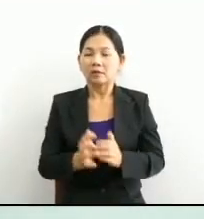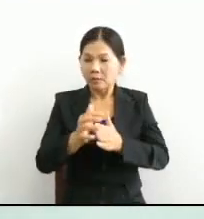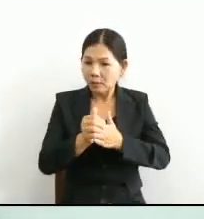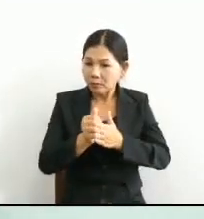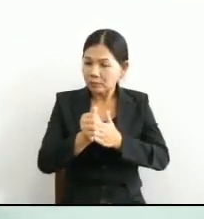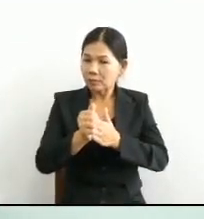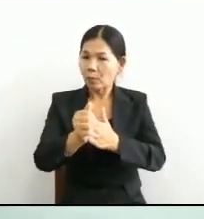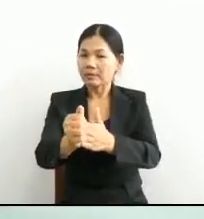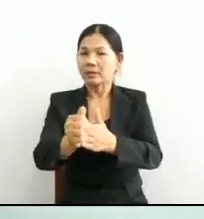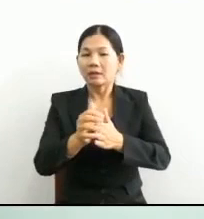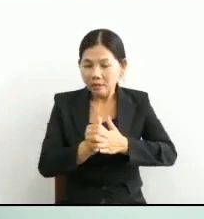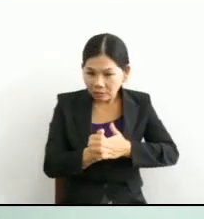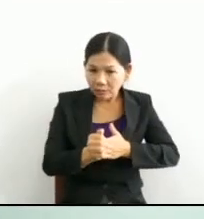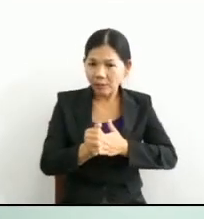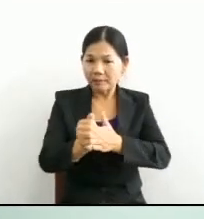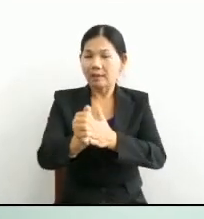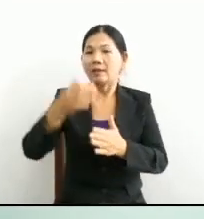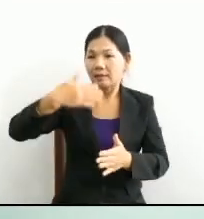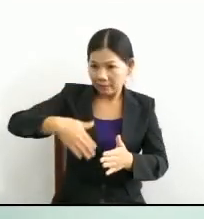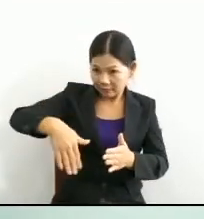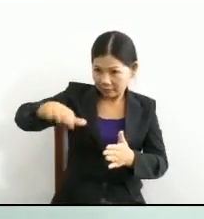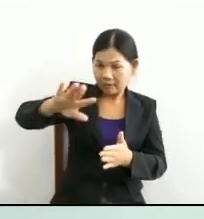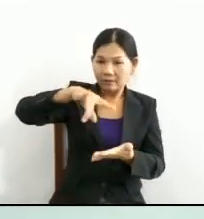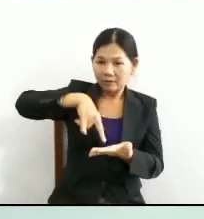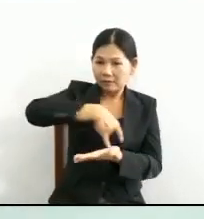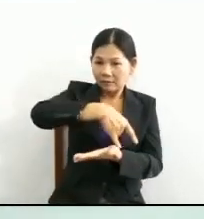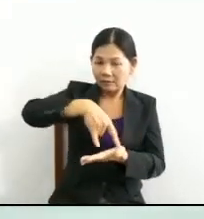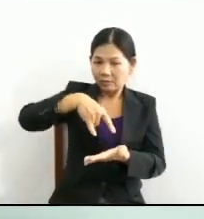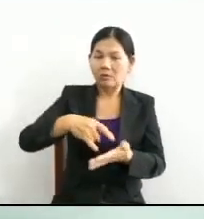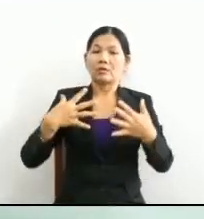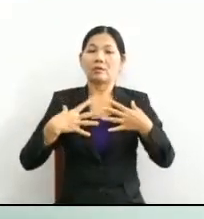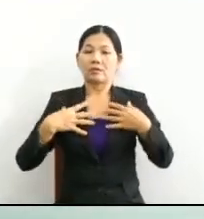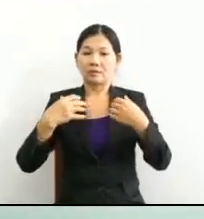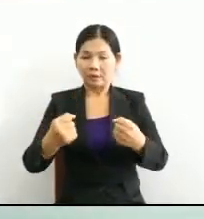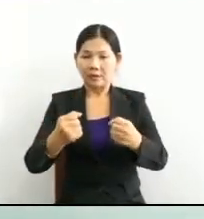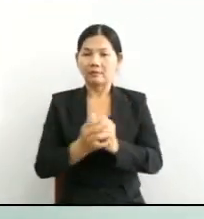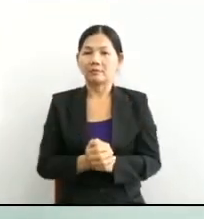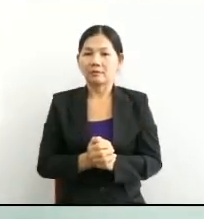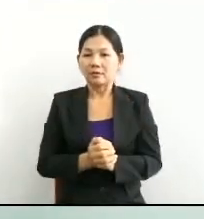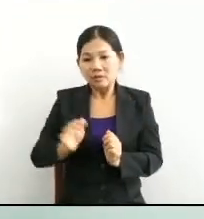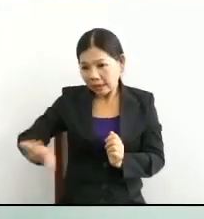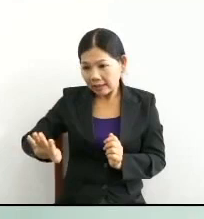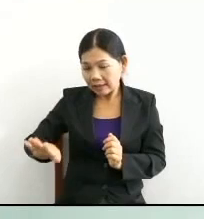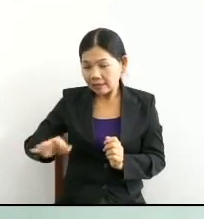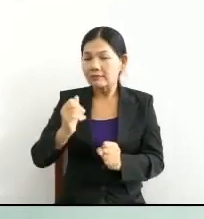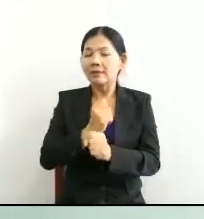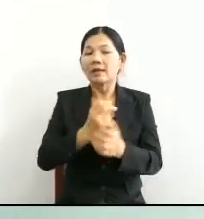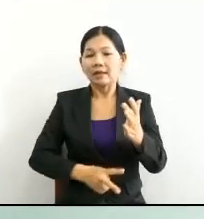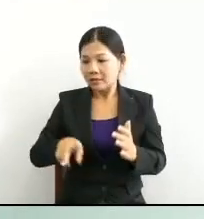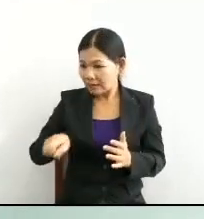khí sầm đại tới, mình đua sọc cập hiếp này mấy con. Chà, chơi rụt bìa, rụt mấy chung khăn này với anh. Bông thuế ấy